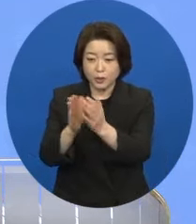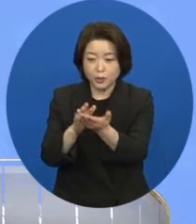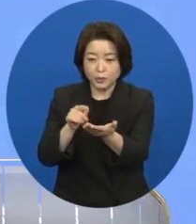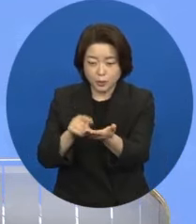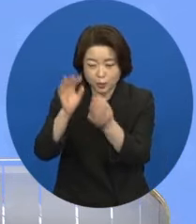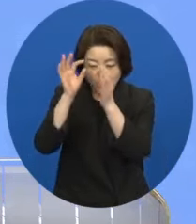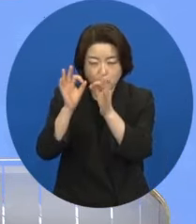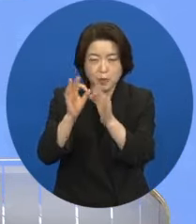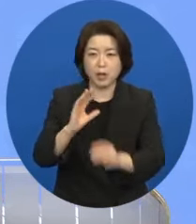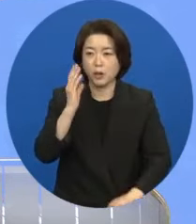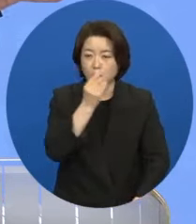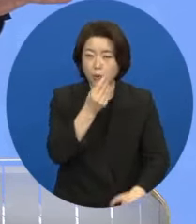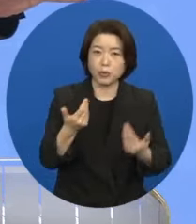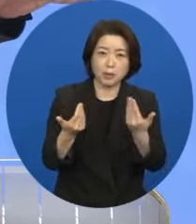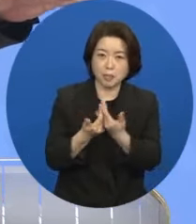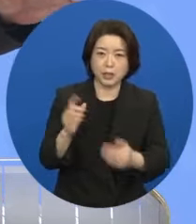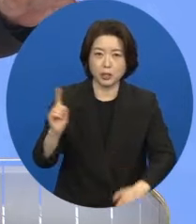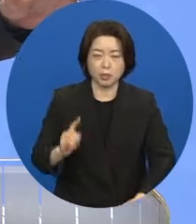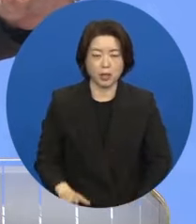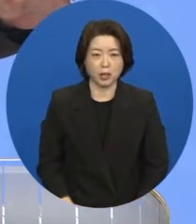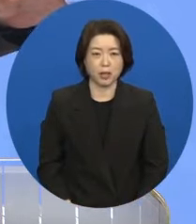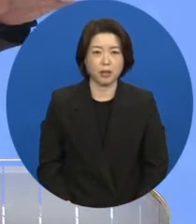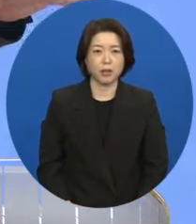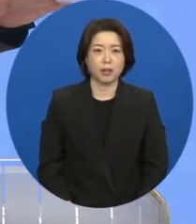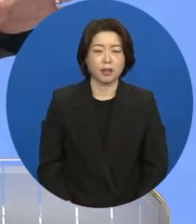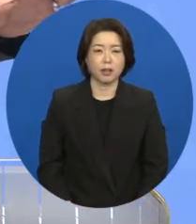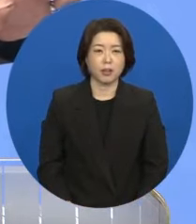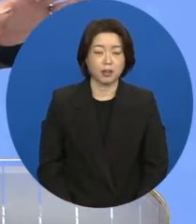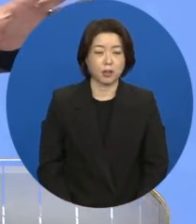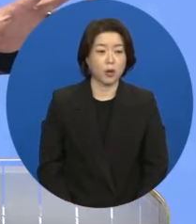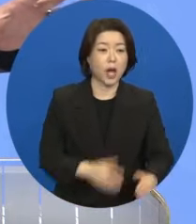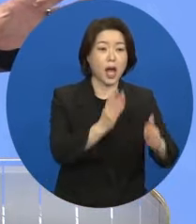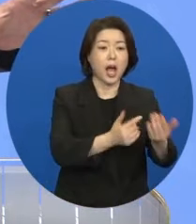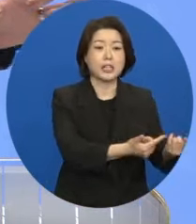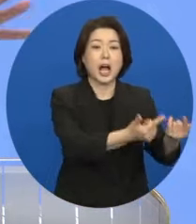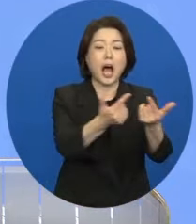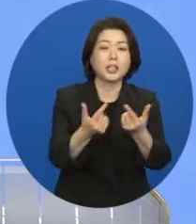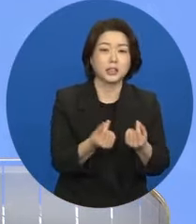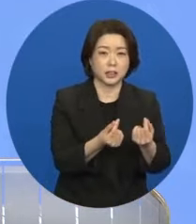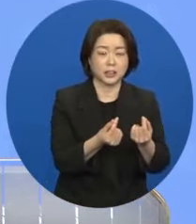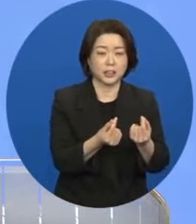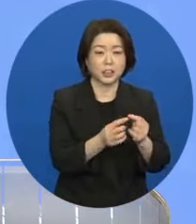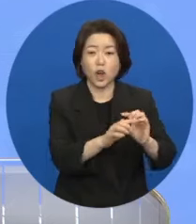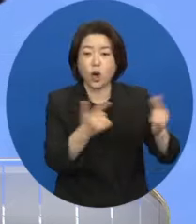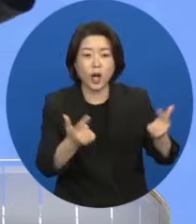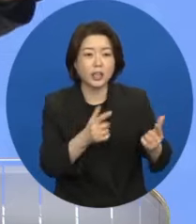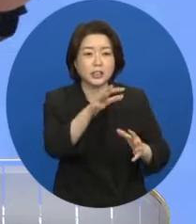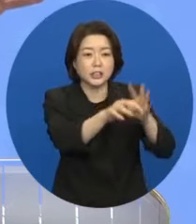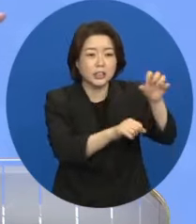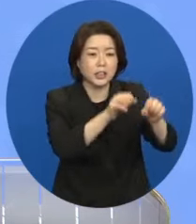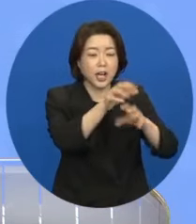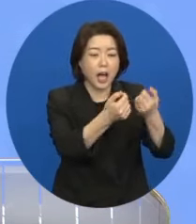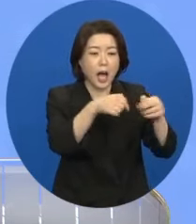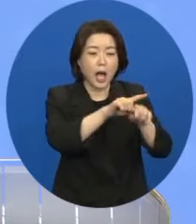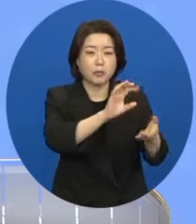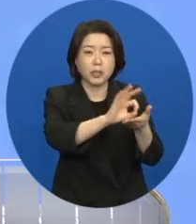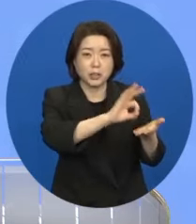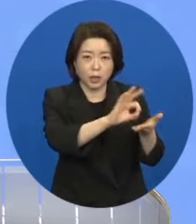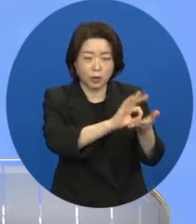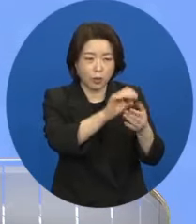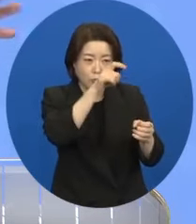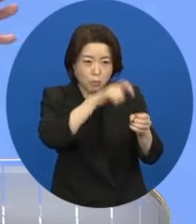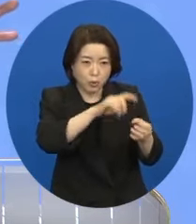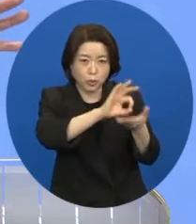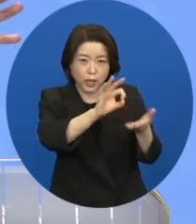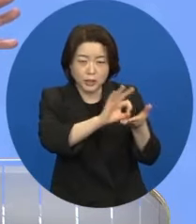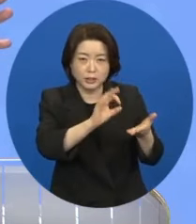거룩의 반대는 범용 공룡 같이 공동으로 쓰는 겁니다